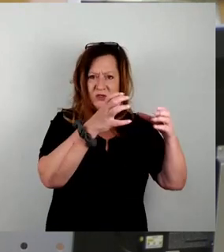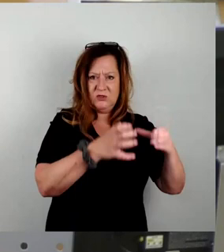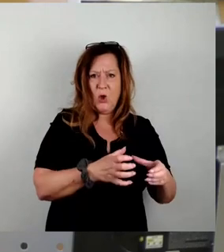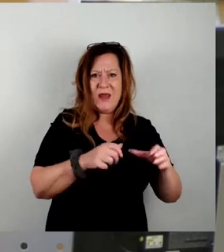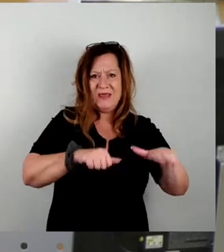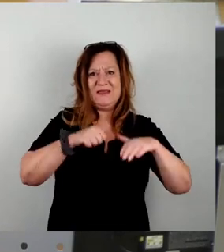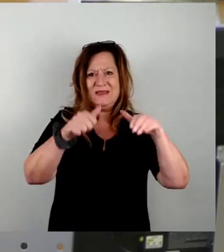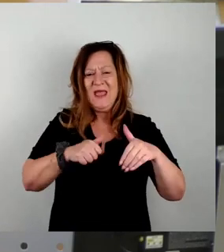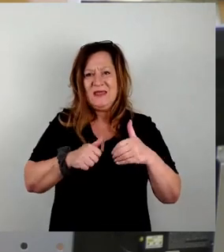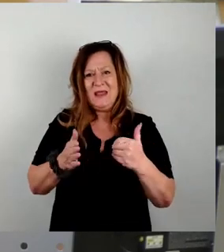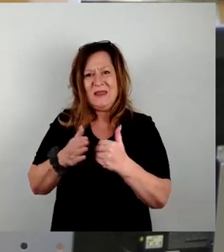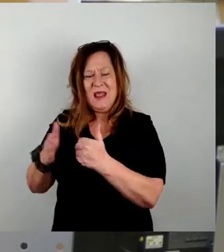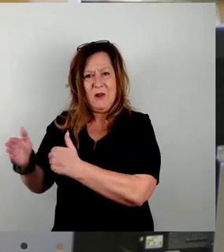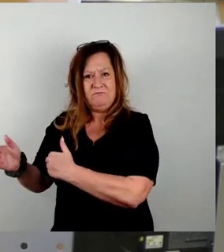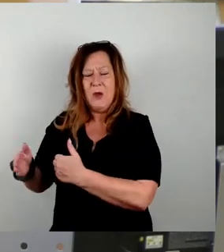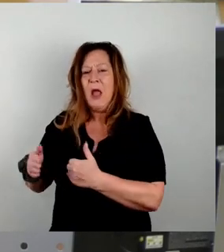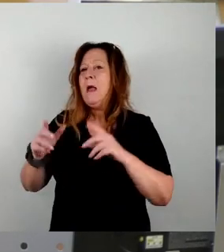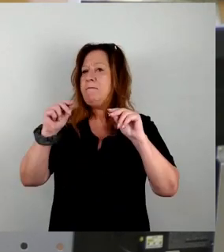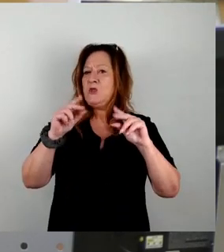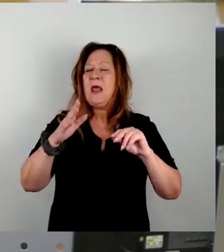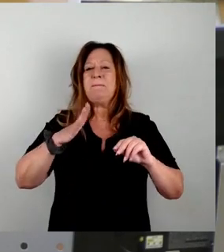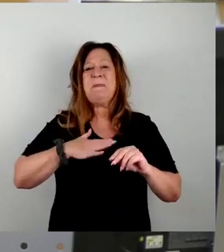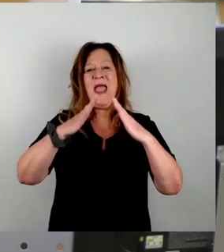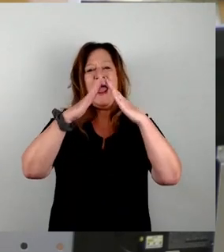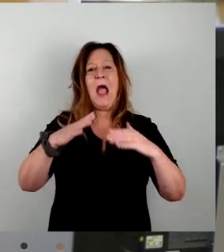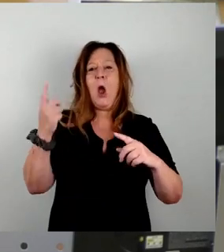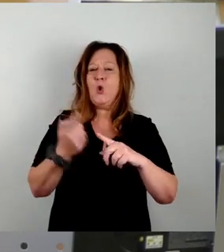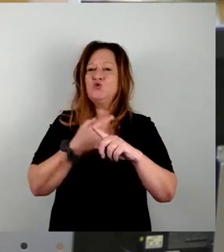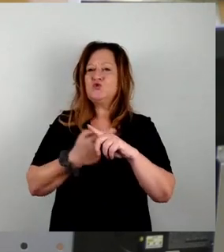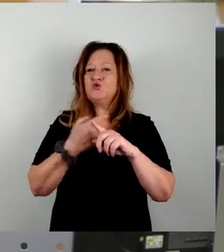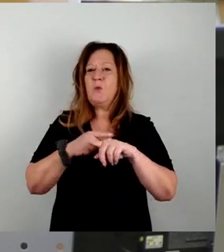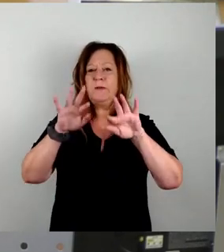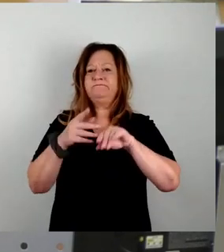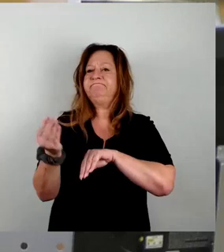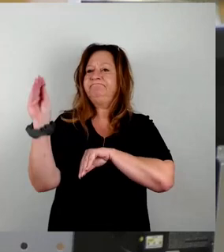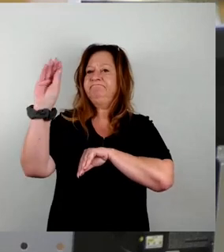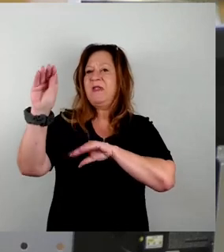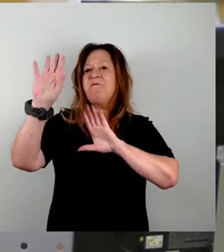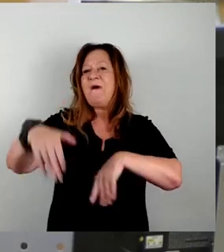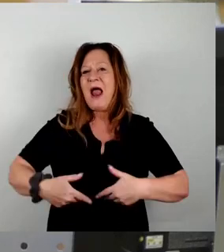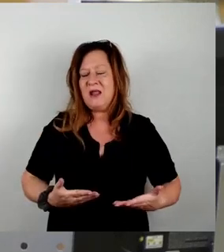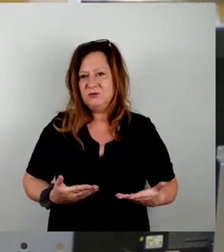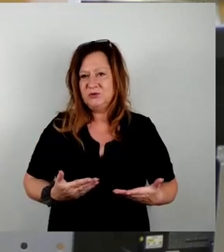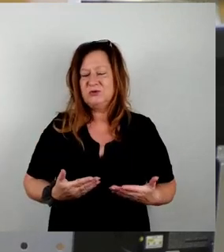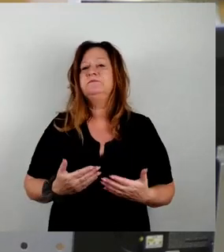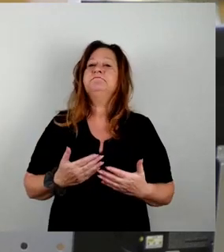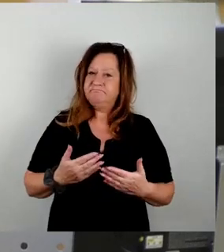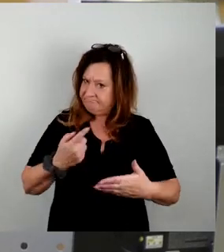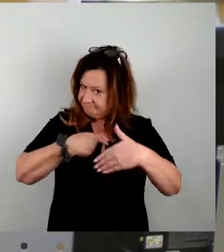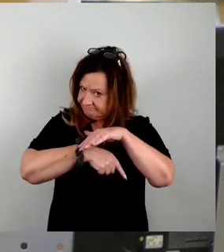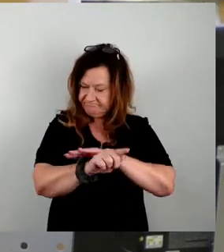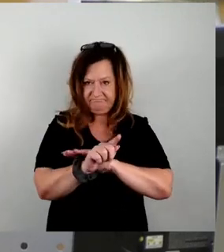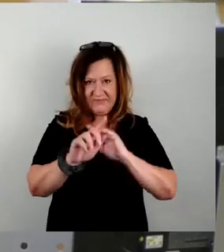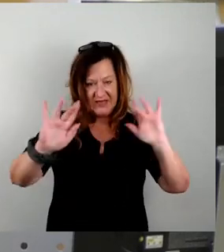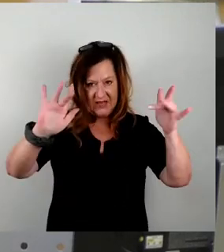jemand meine Hausnummer an der falschen Stelle eingetragen. So, und dann habe ich im Internet rausgesucht, bei wem